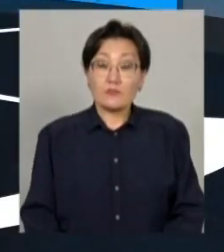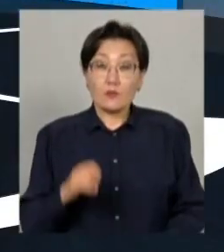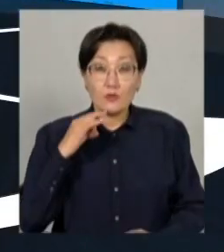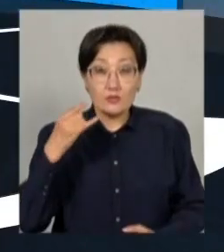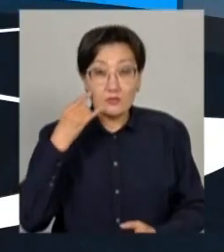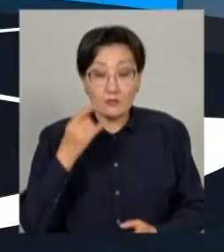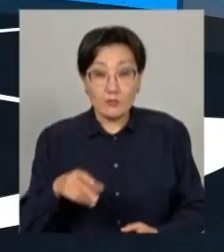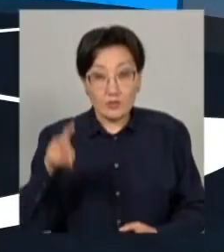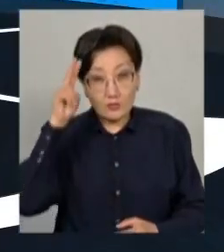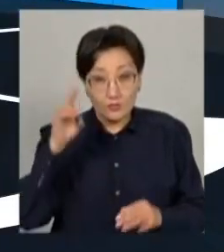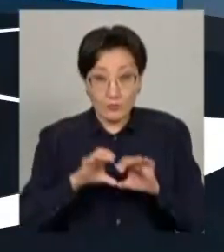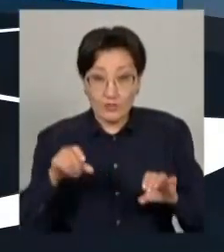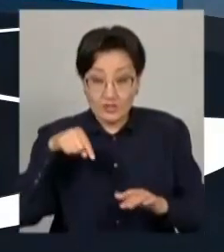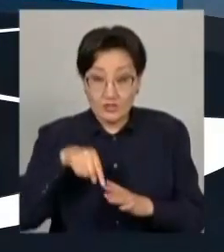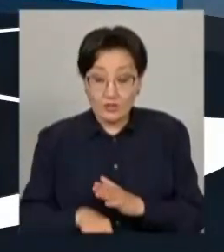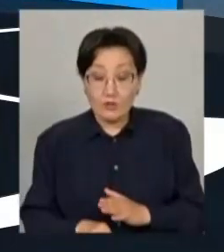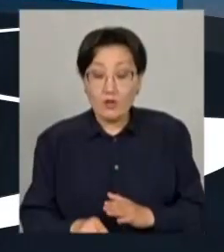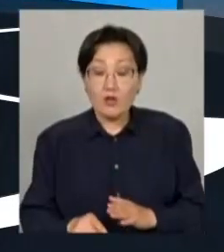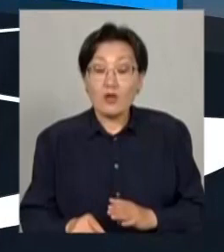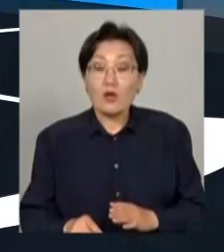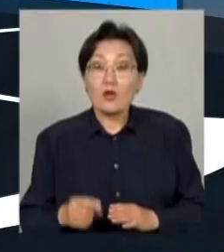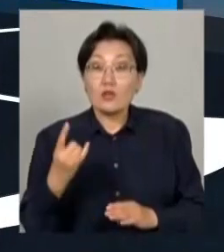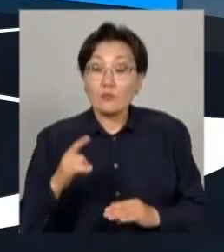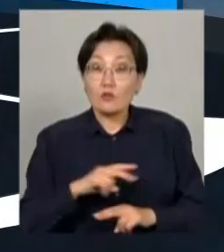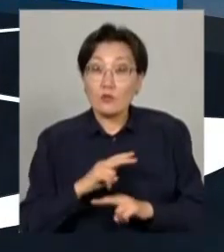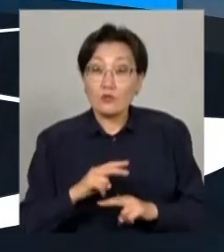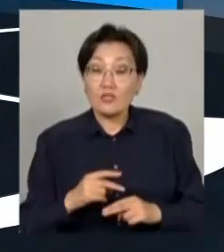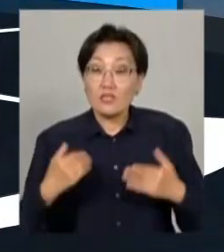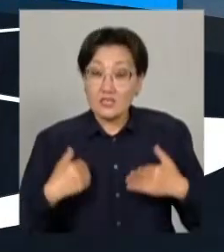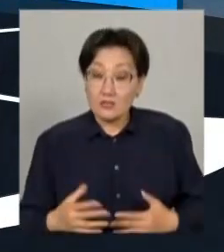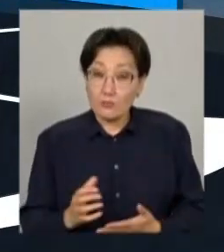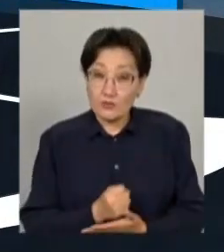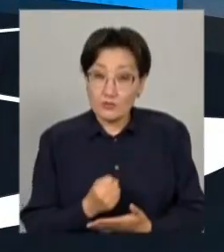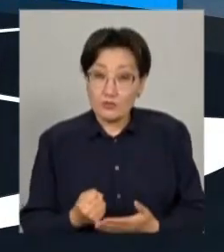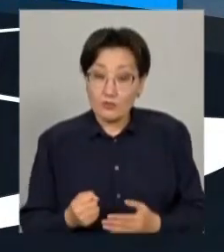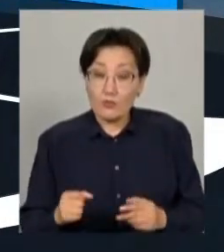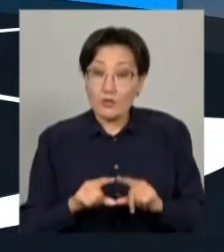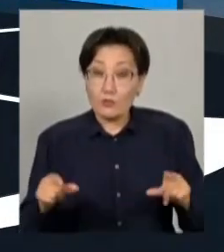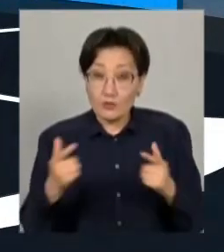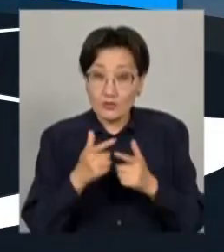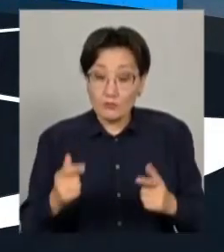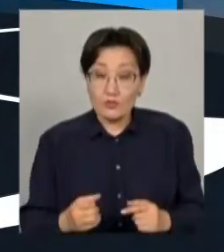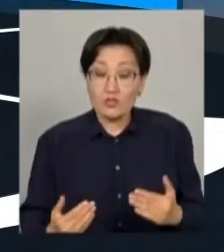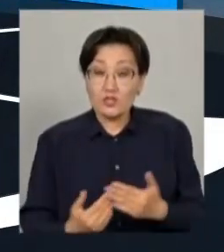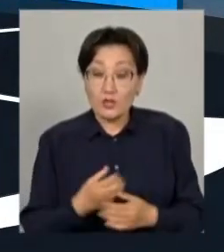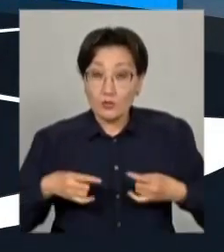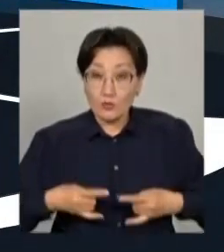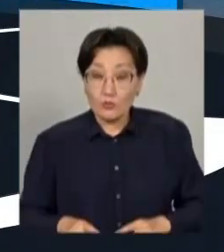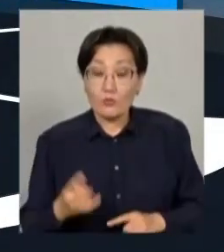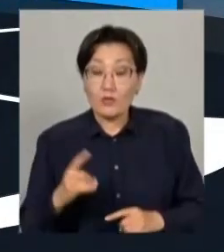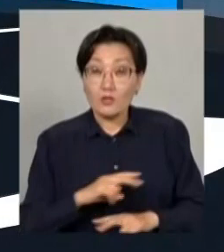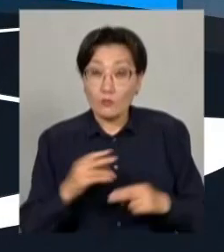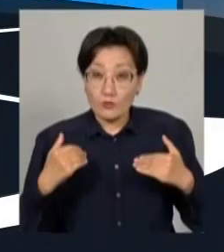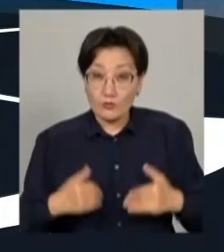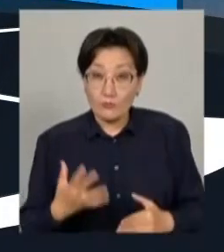Павлодарда кәріз құбырынан шала туған нәрестенің денесі табылды. Облыстық полиция департаментінің ақпарына сай жаңа туған баланың мәйіті